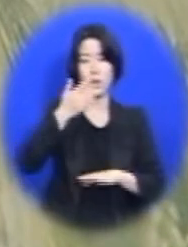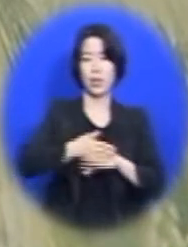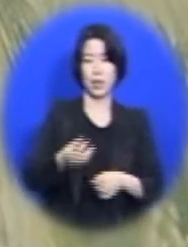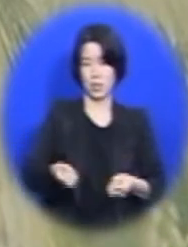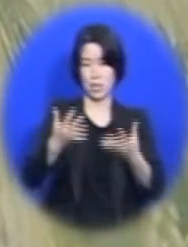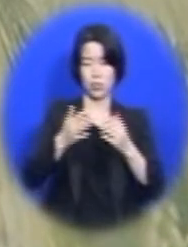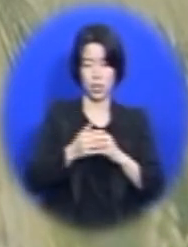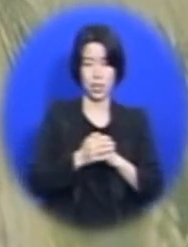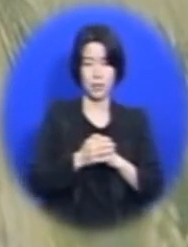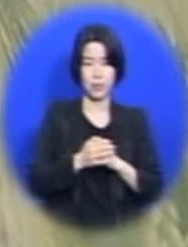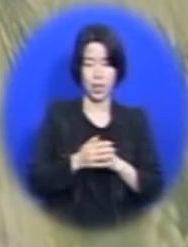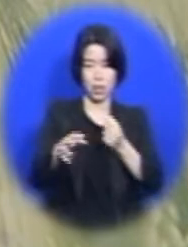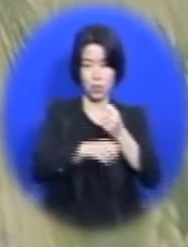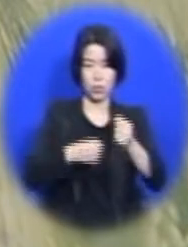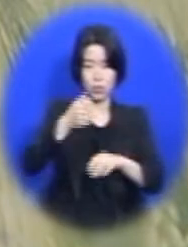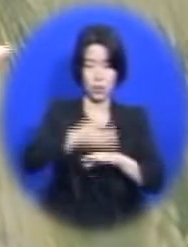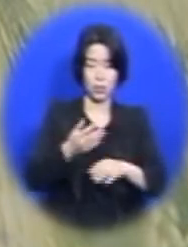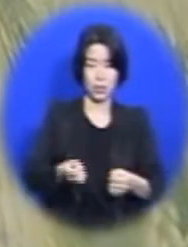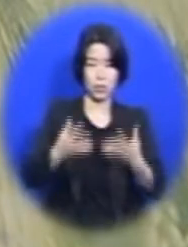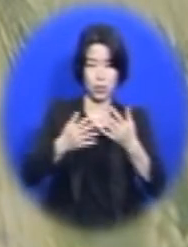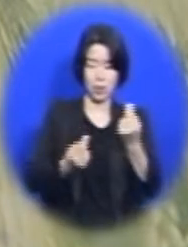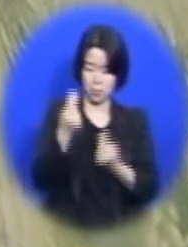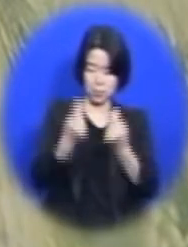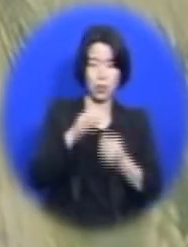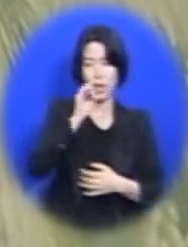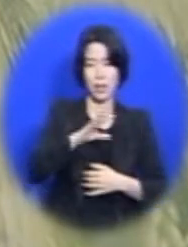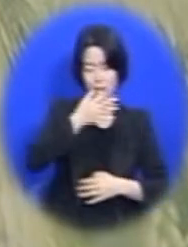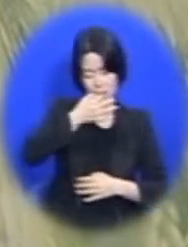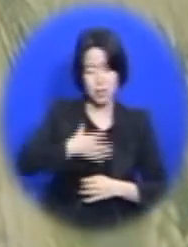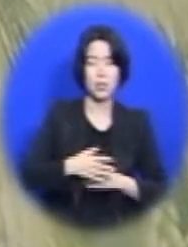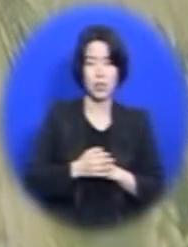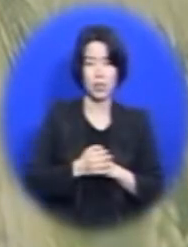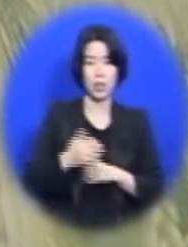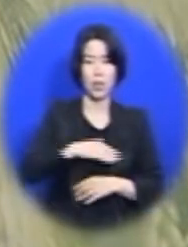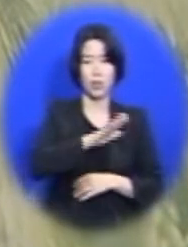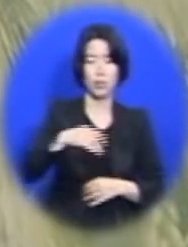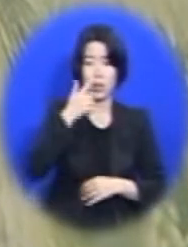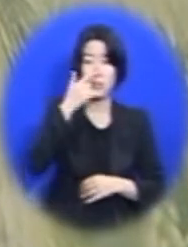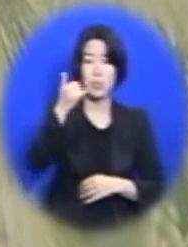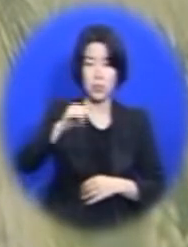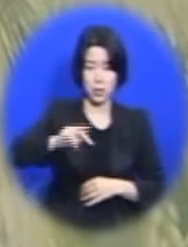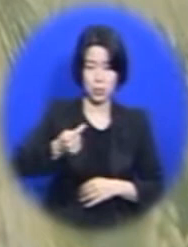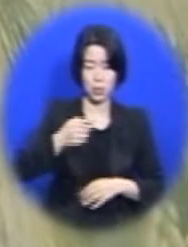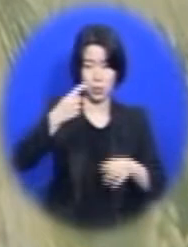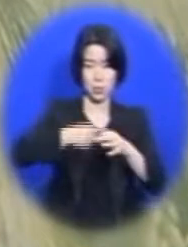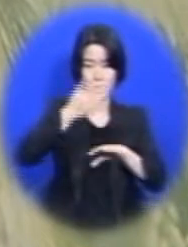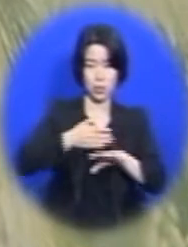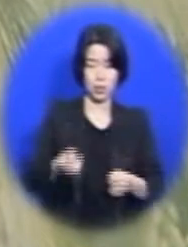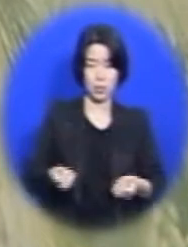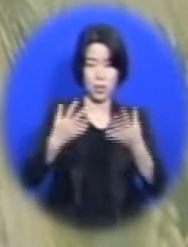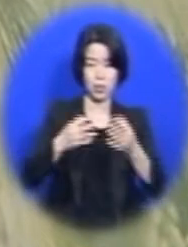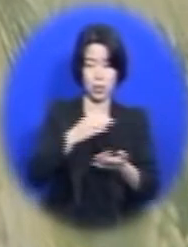감사절이었습니다. 추수감사절 때와 비교가 안 되게 힘들었어요. 저희 부모님도 맥주감사주일